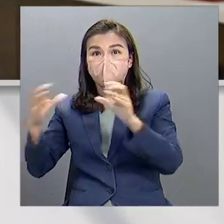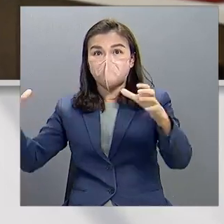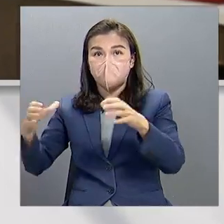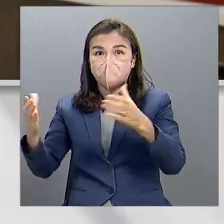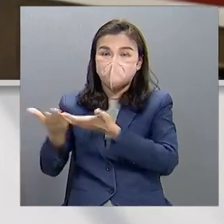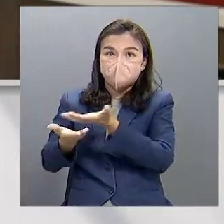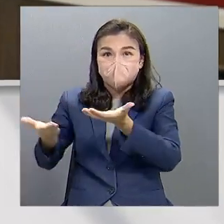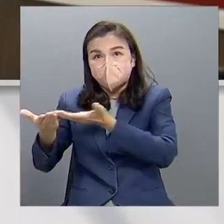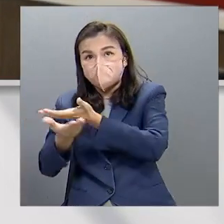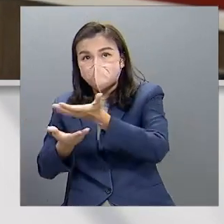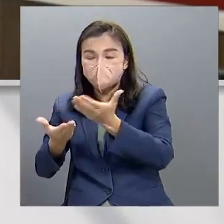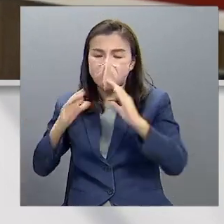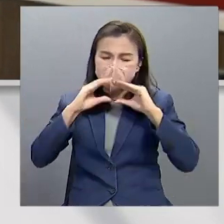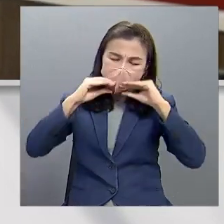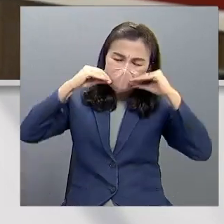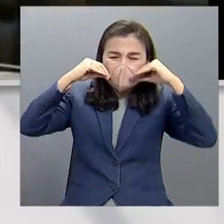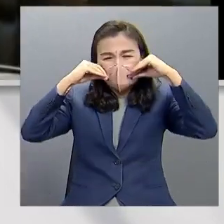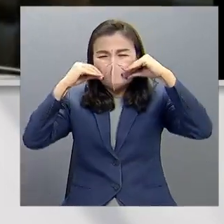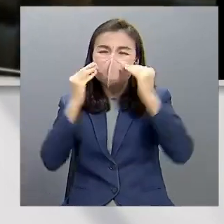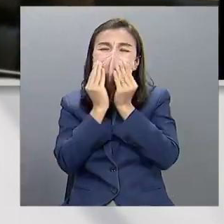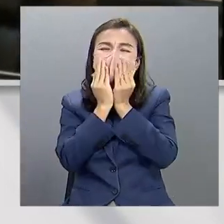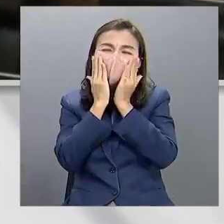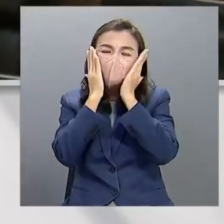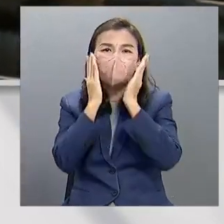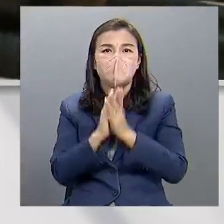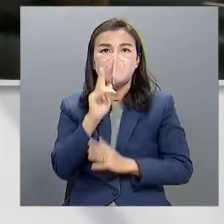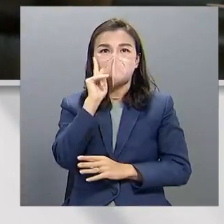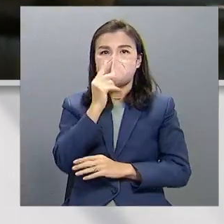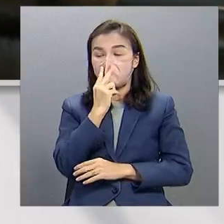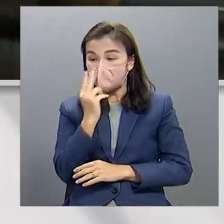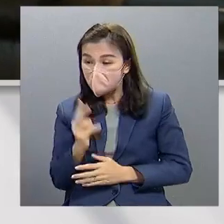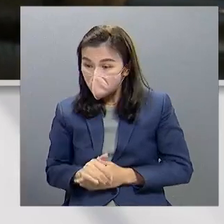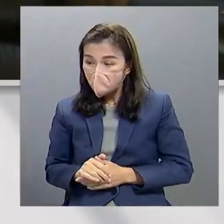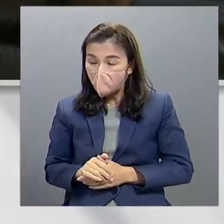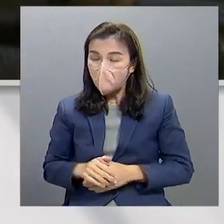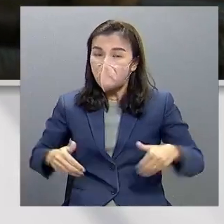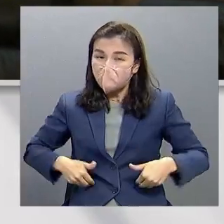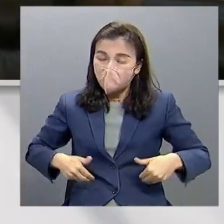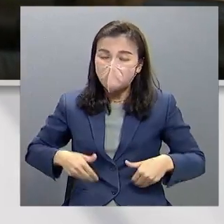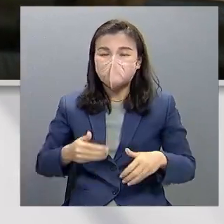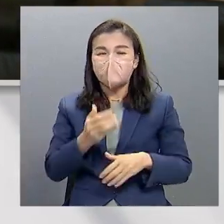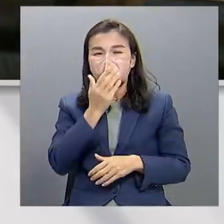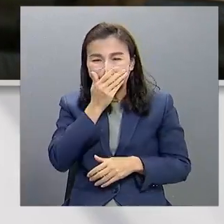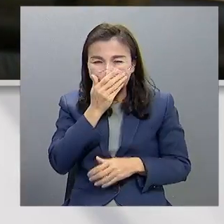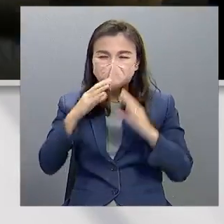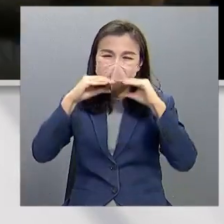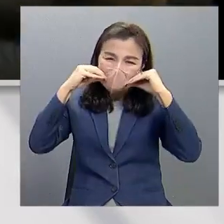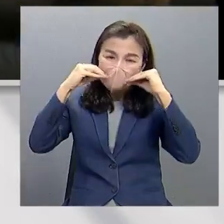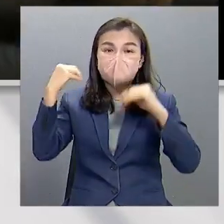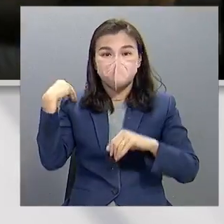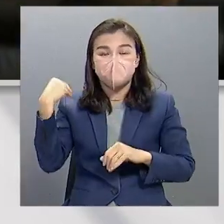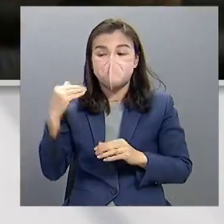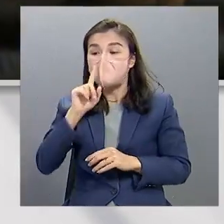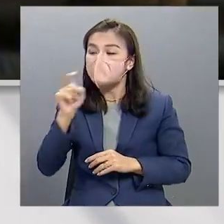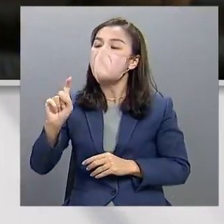ยิ้มแย้มแจ่มใสนักข่าวบอกว่าหัวเราะกันเป็นระยะระยะด้วยค่ะพอถามก็บอกว่าคุยกันสัพเพเห